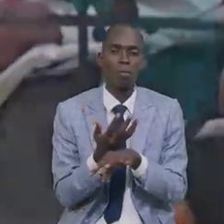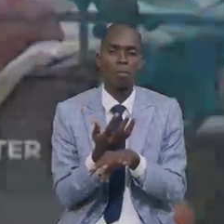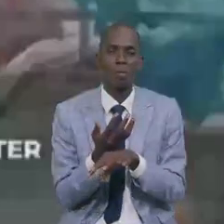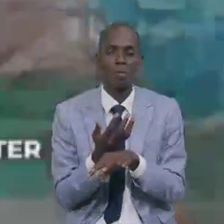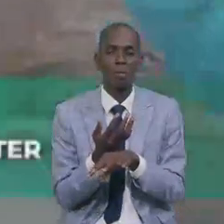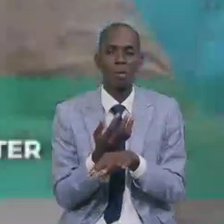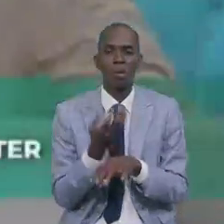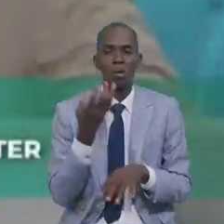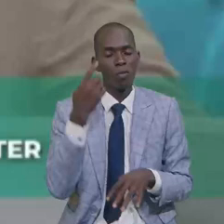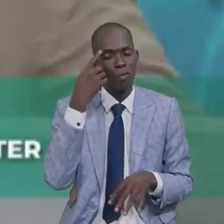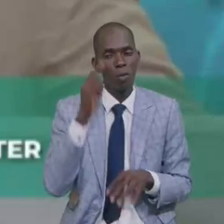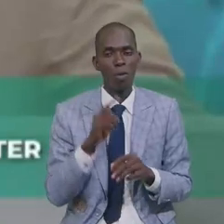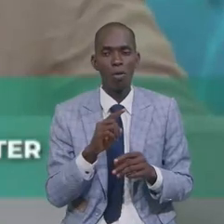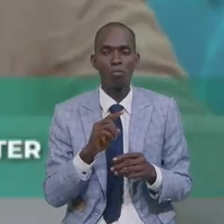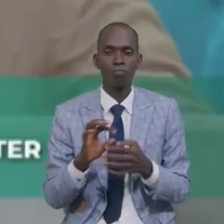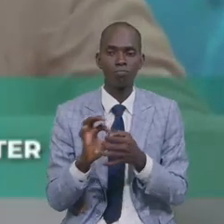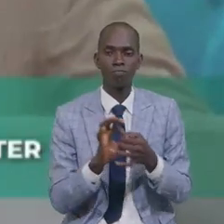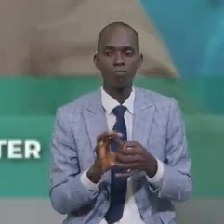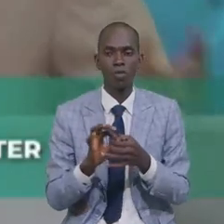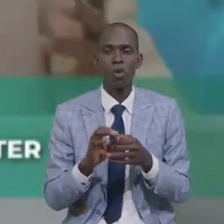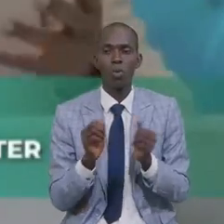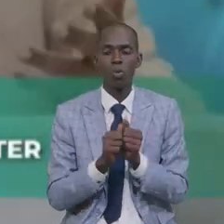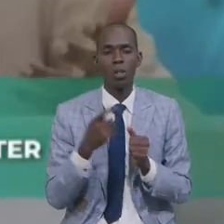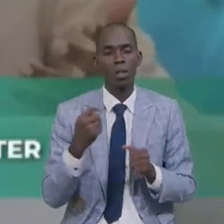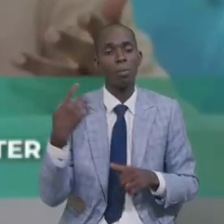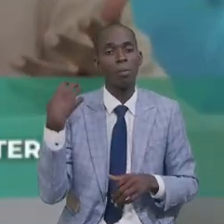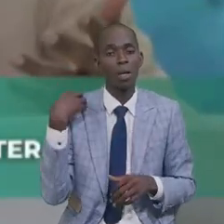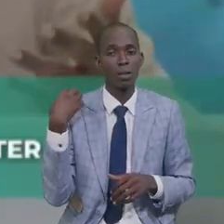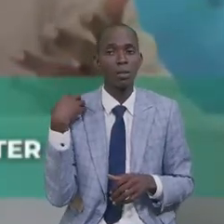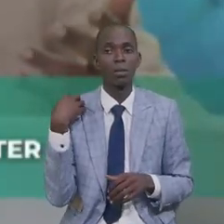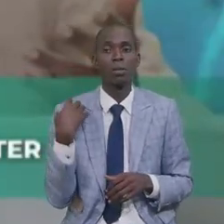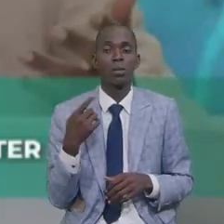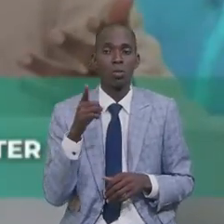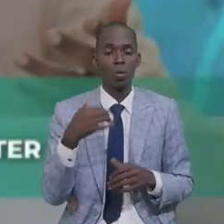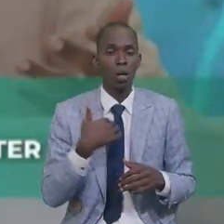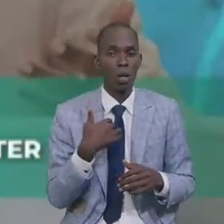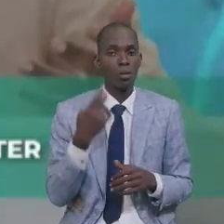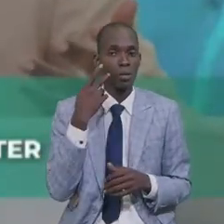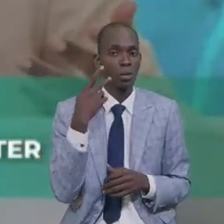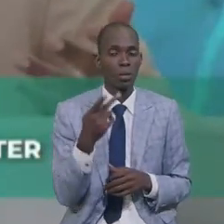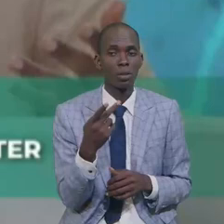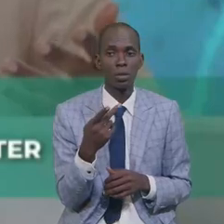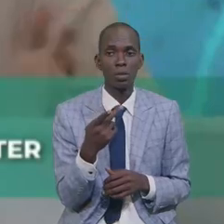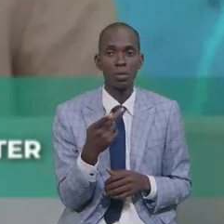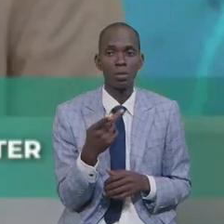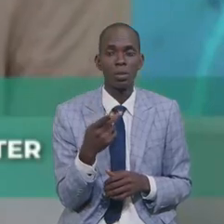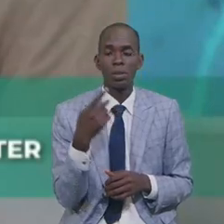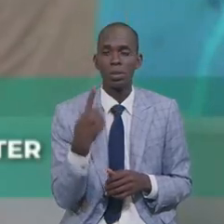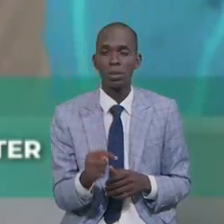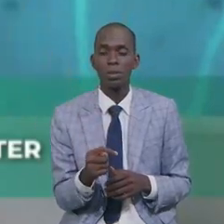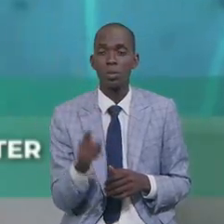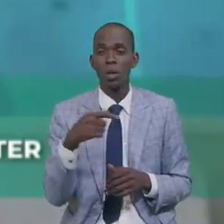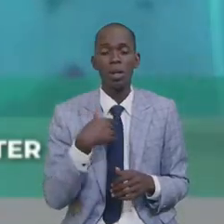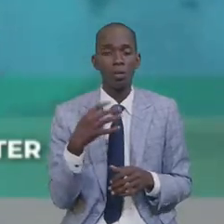pétition pour la compagnie du maître. Déjà, vous avez entendu la pétition,